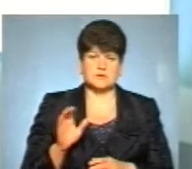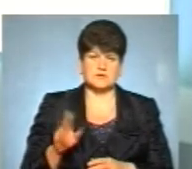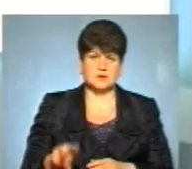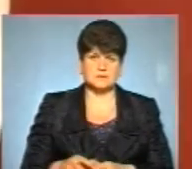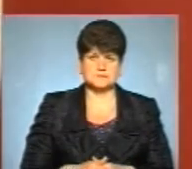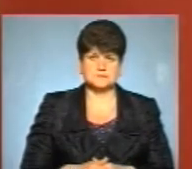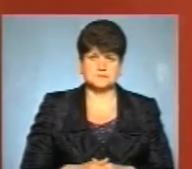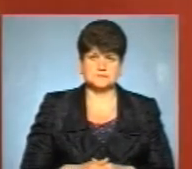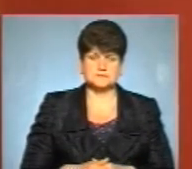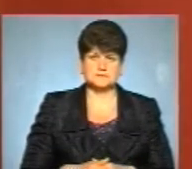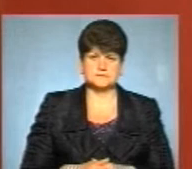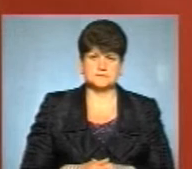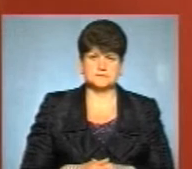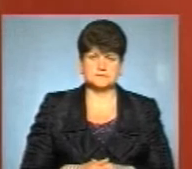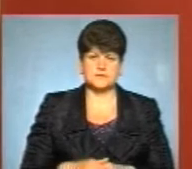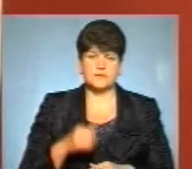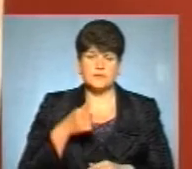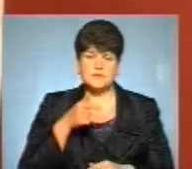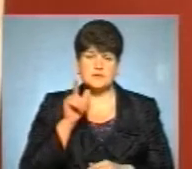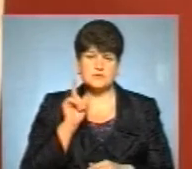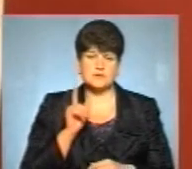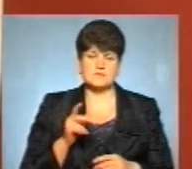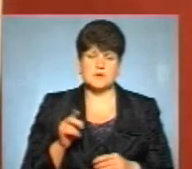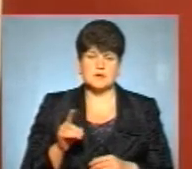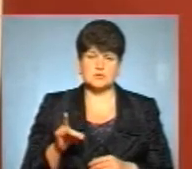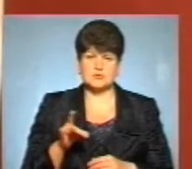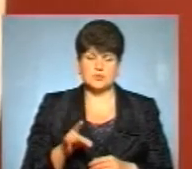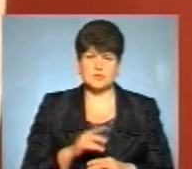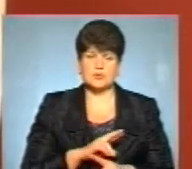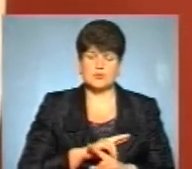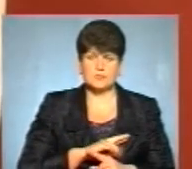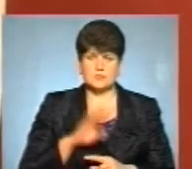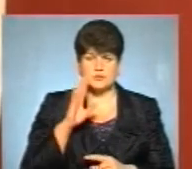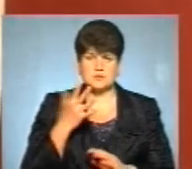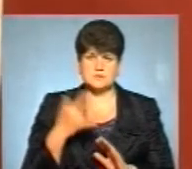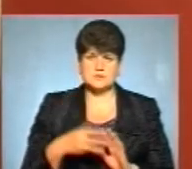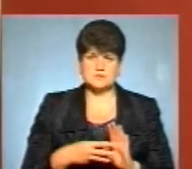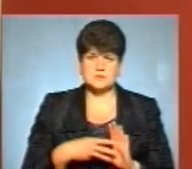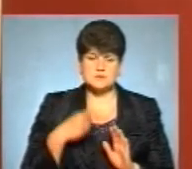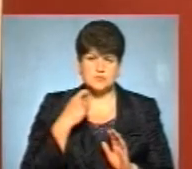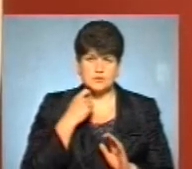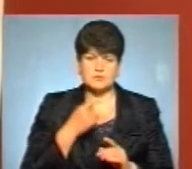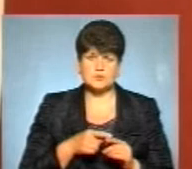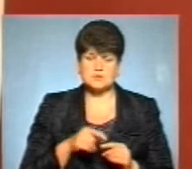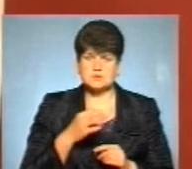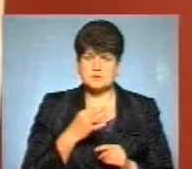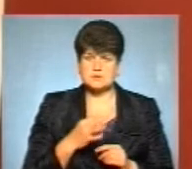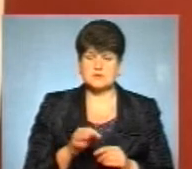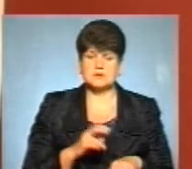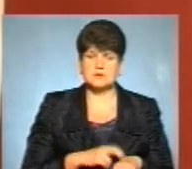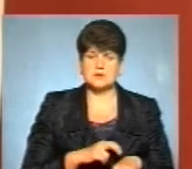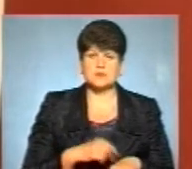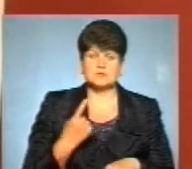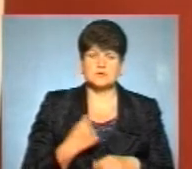легень. Позавчора у Збаразькому районі від коронавірусу помер 58-річний чоловік. Про це повідомив епідеміолог